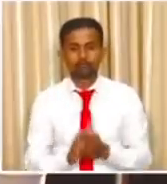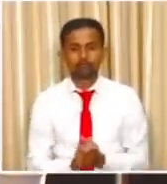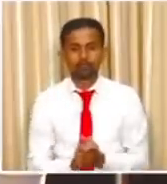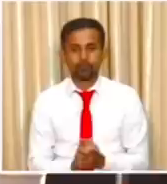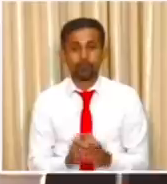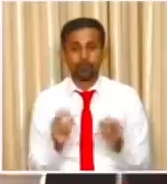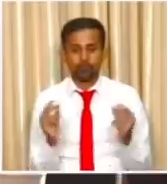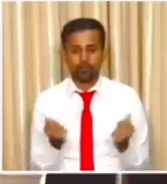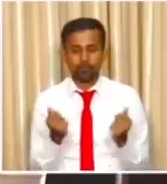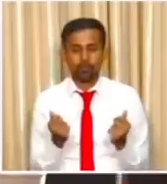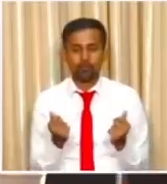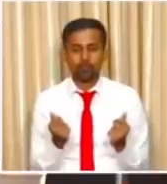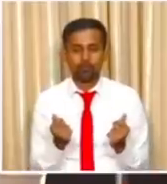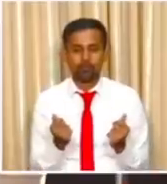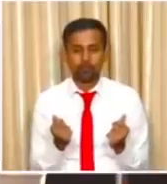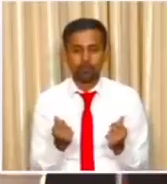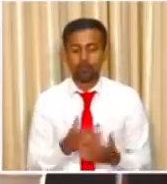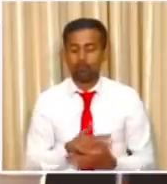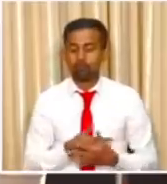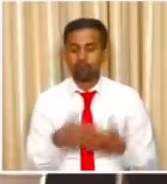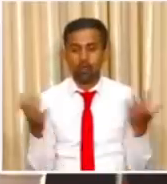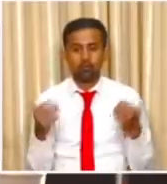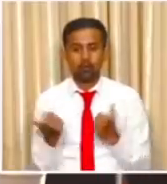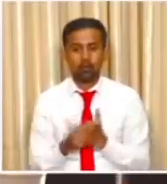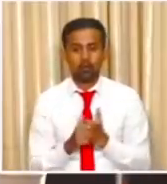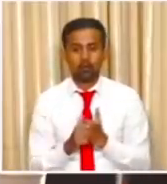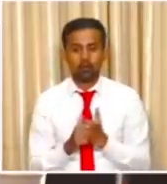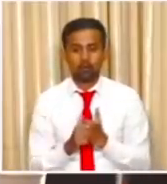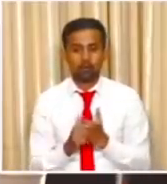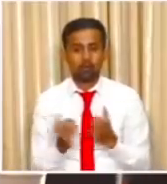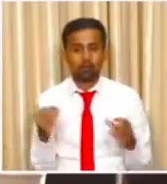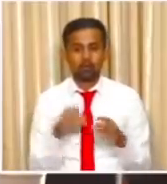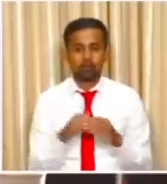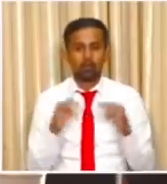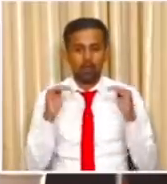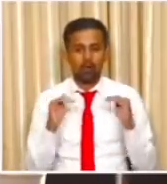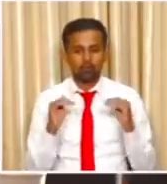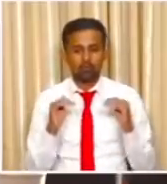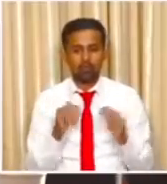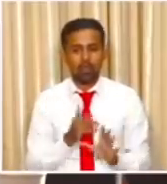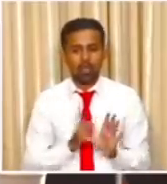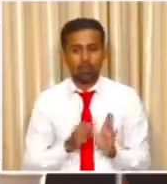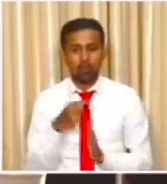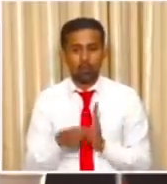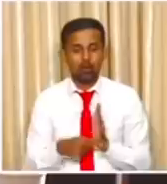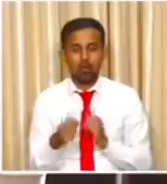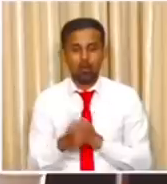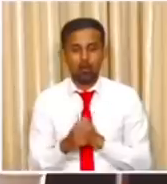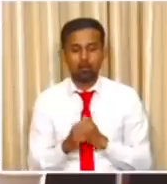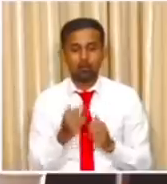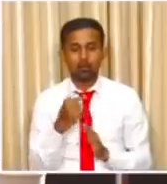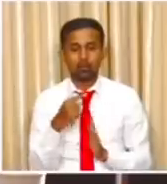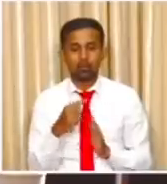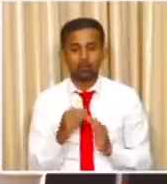එක විට මහා දැවැන්ත නිෂ්පාදනයකට අත තබන්නේ බොහොම අඩුවෙන්. මේ සෑම දේශීය නිෂ්පාදන කර්මාන්ත